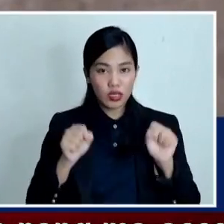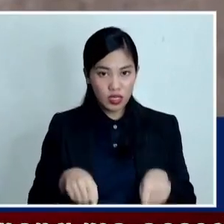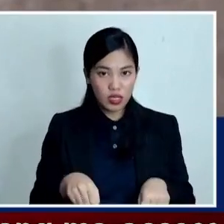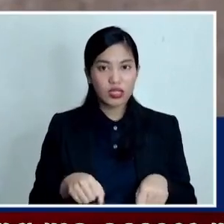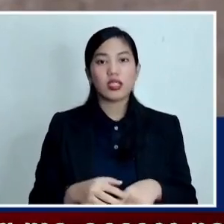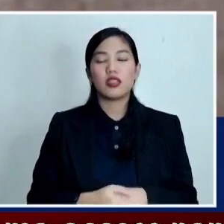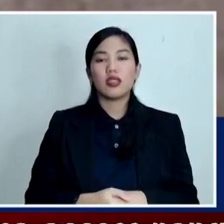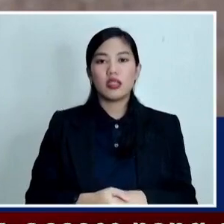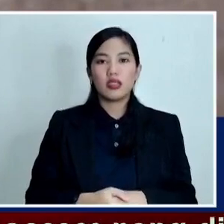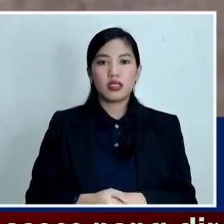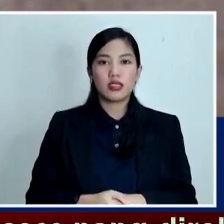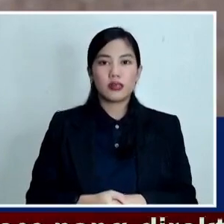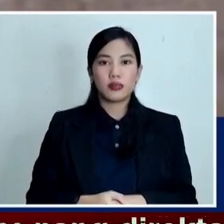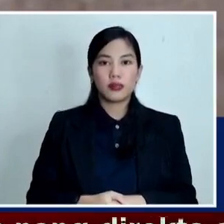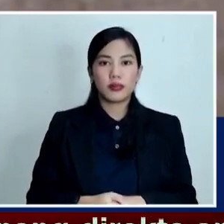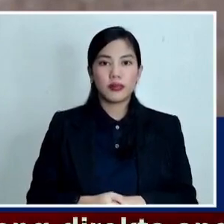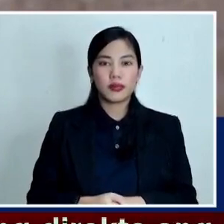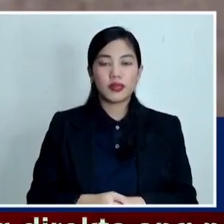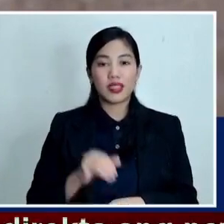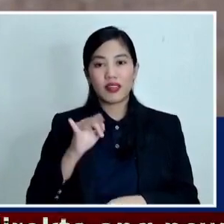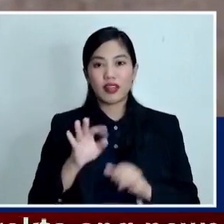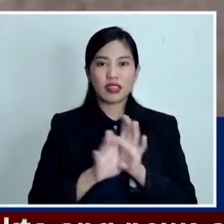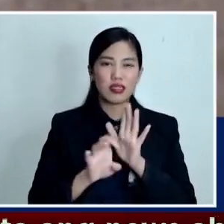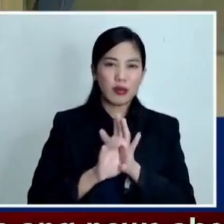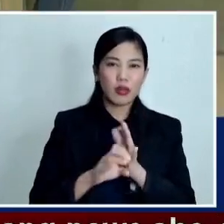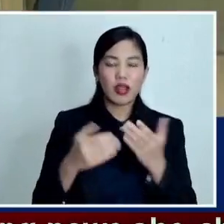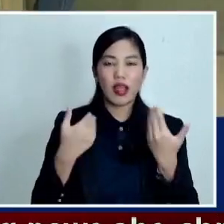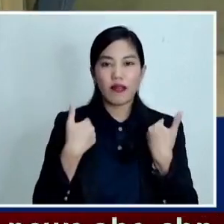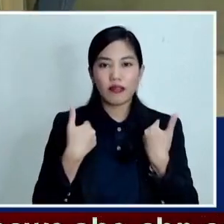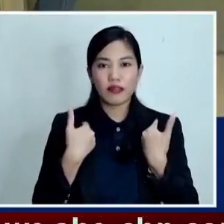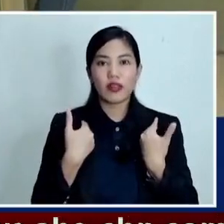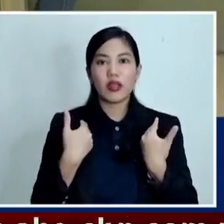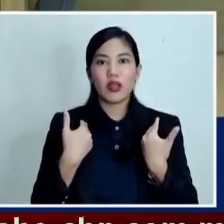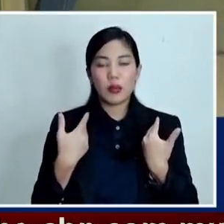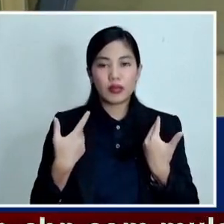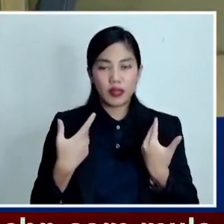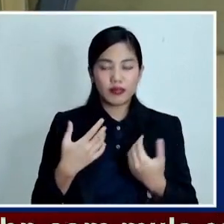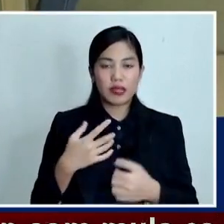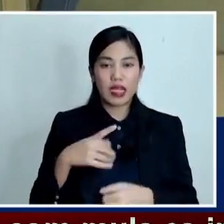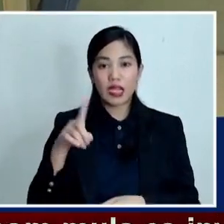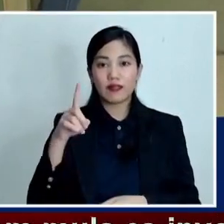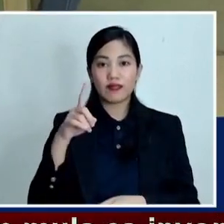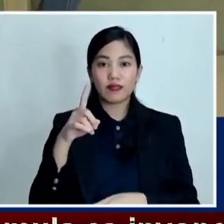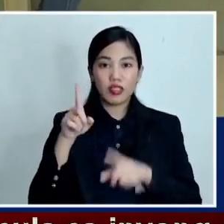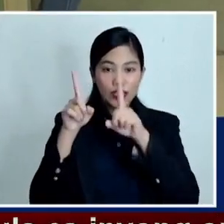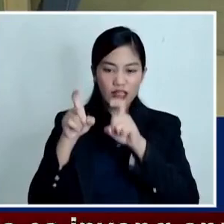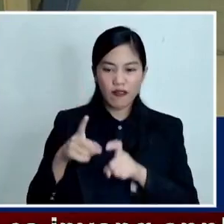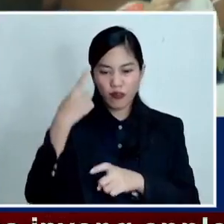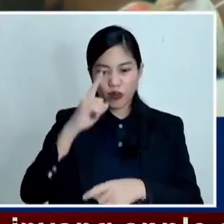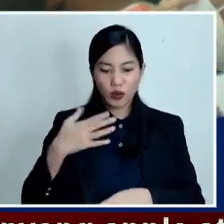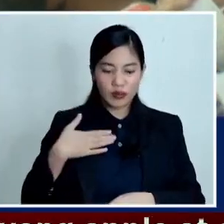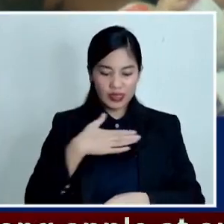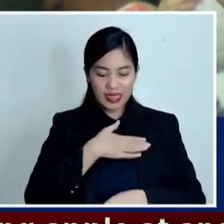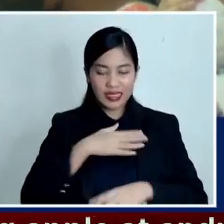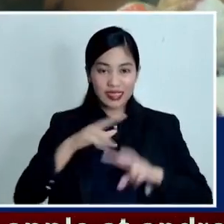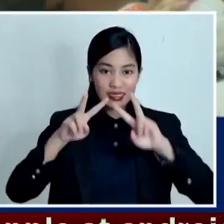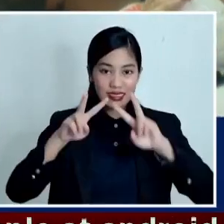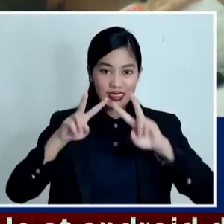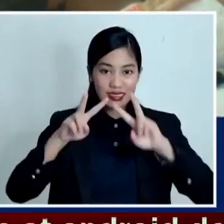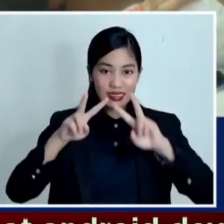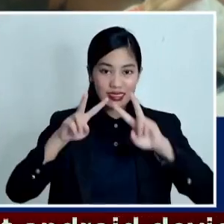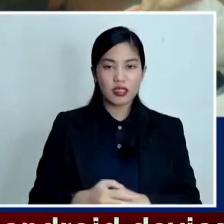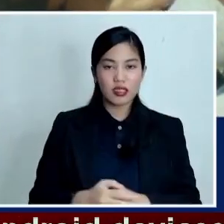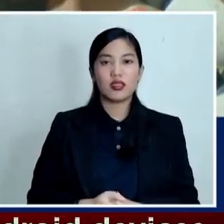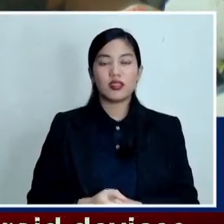mga certain age, kailangan na mag-breast exam. Mga outpatient ang makikinabang sa naturang programa kung saan may